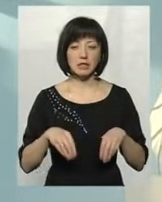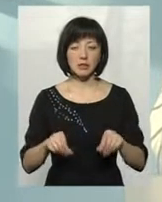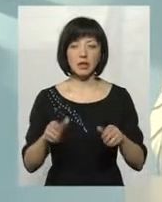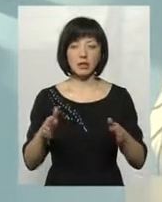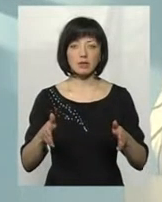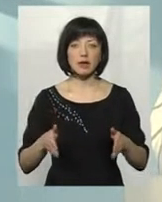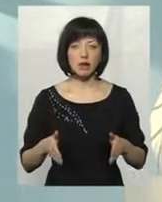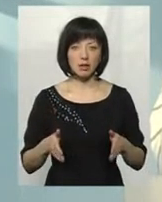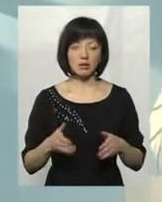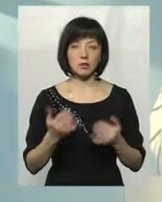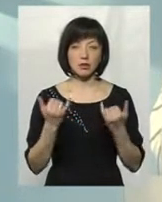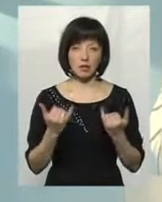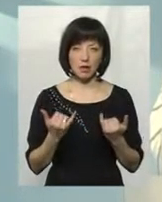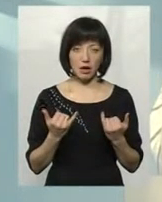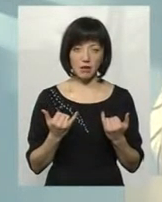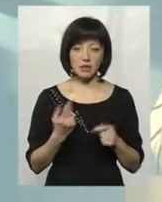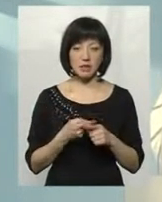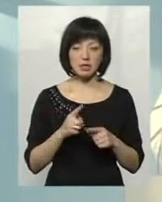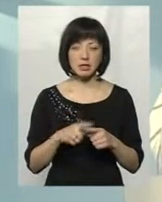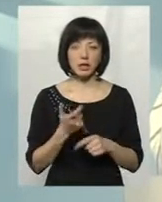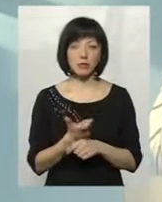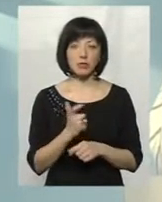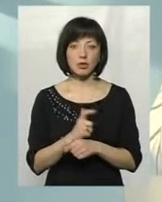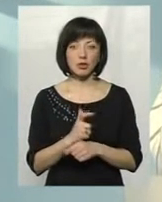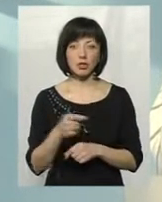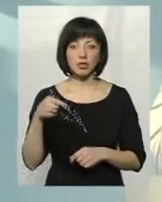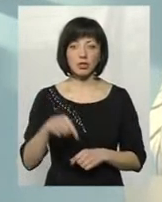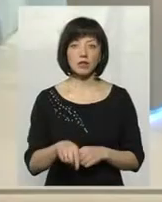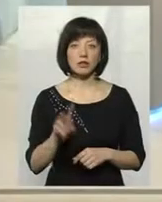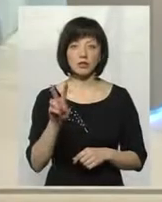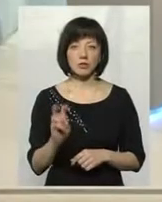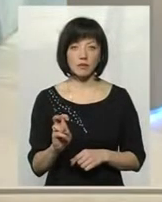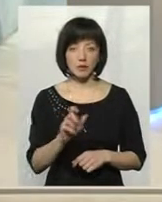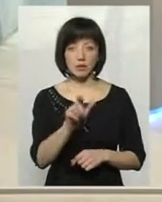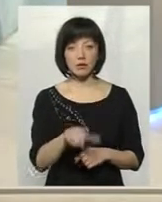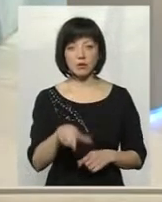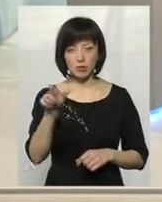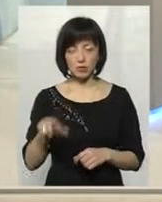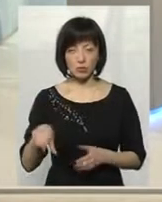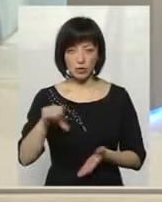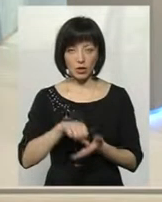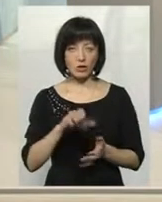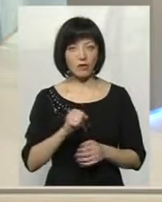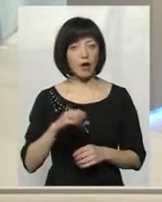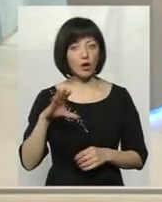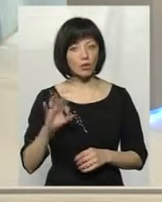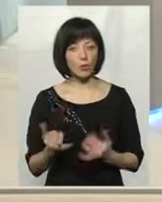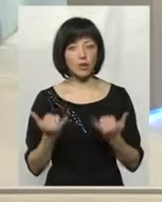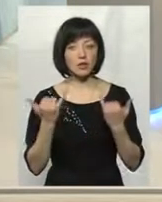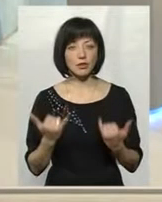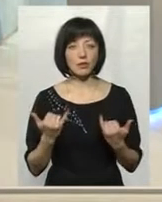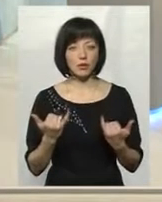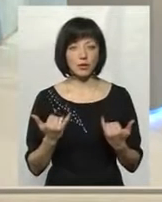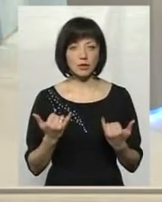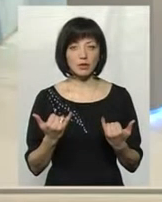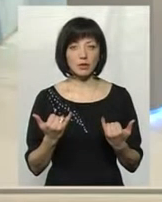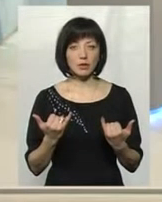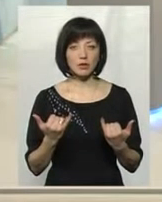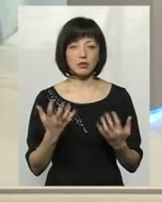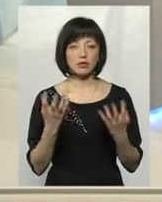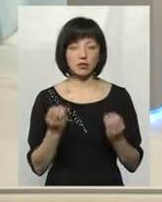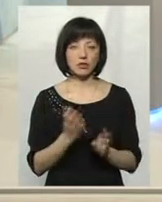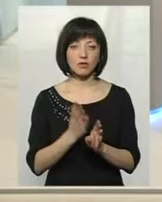ділянки зараз. А це більше 1200 учасників АТО, які на сьогодні в черзі.